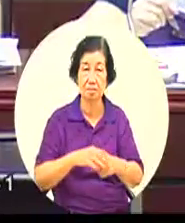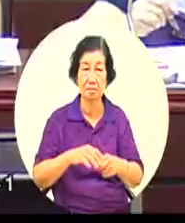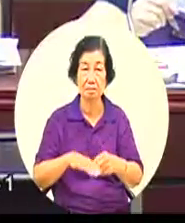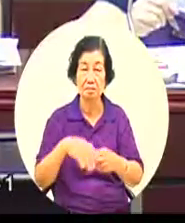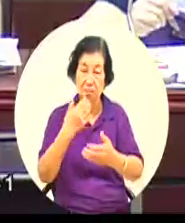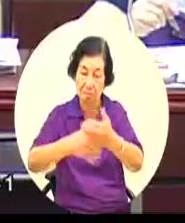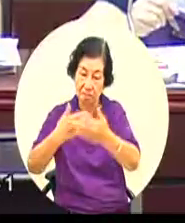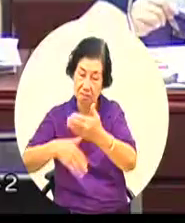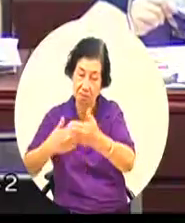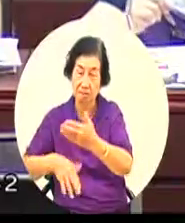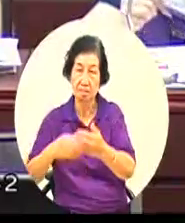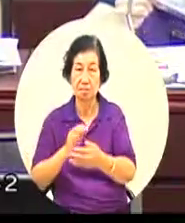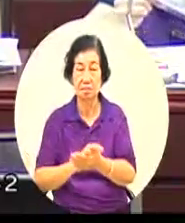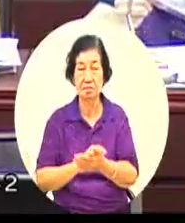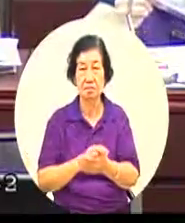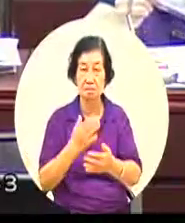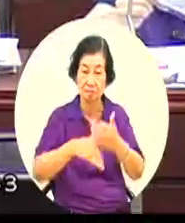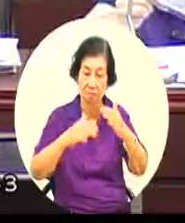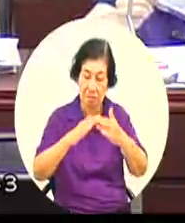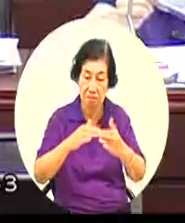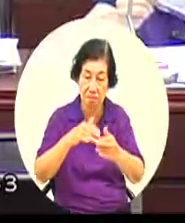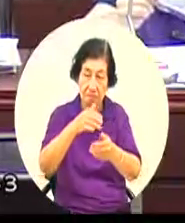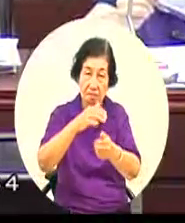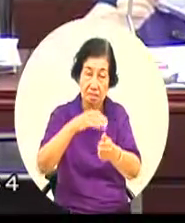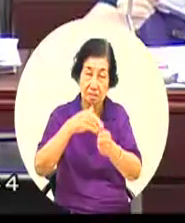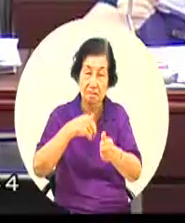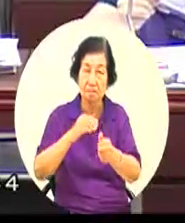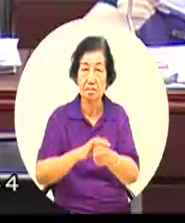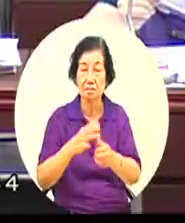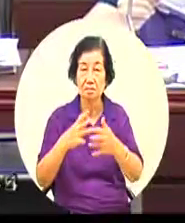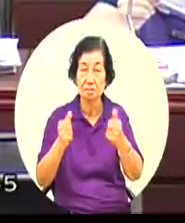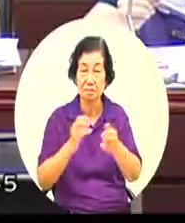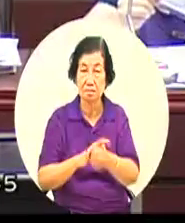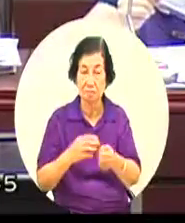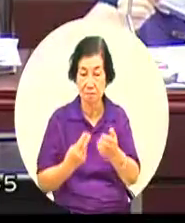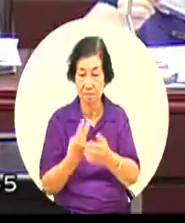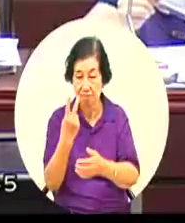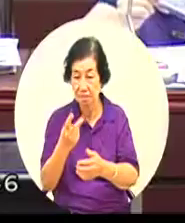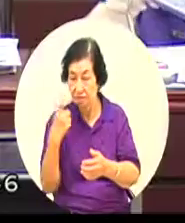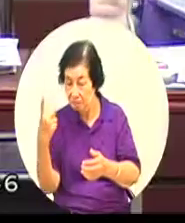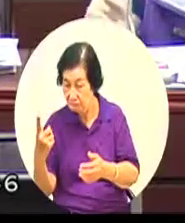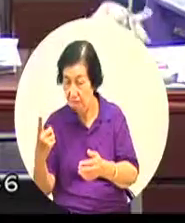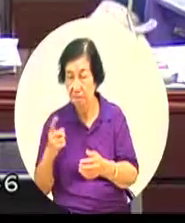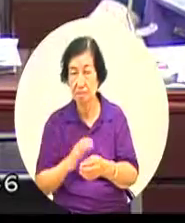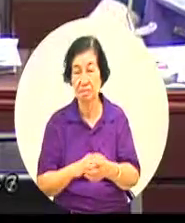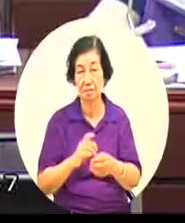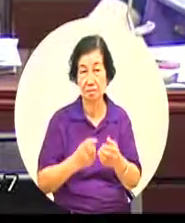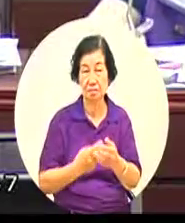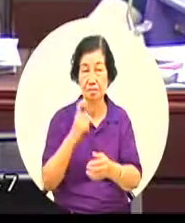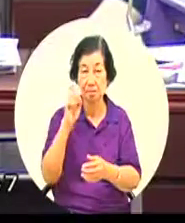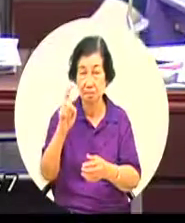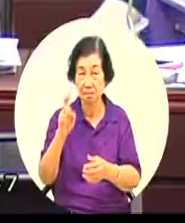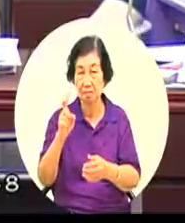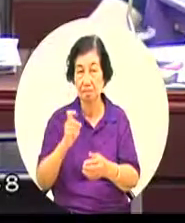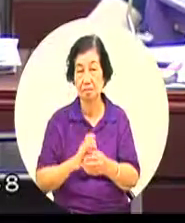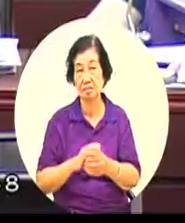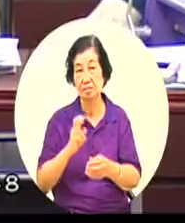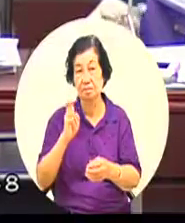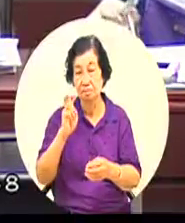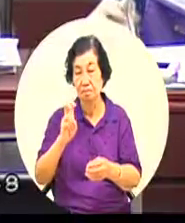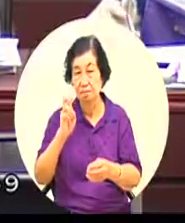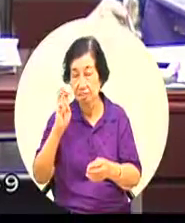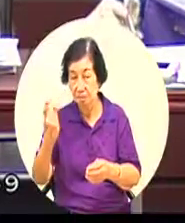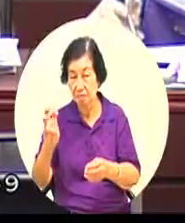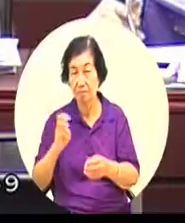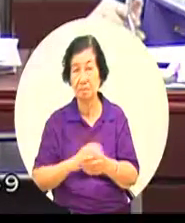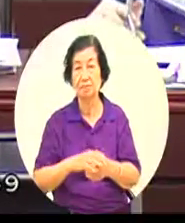位两位，然后整个学校的人数甚至低于十人的学校或者低于二三十人，这个我们要有新